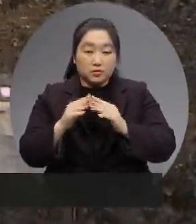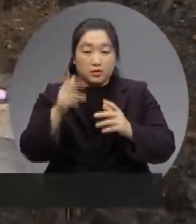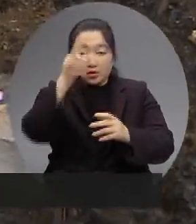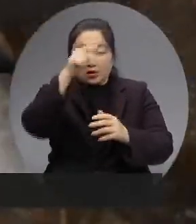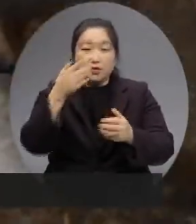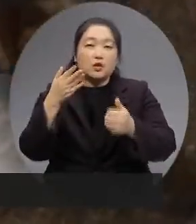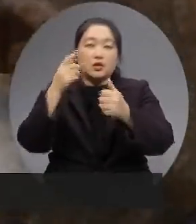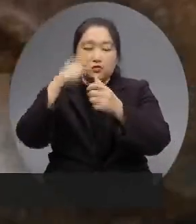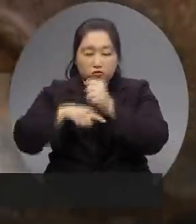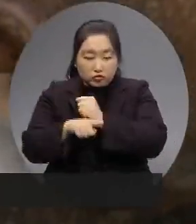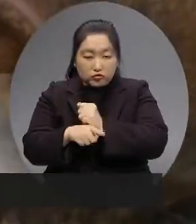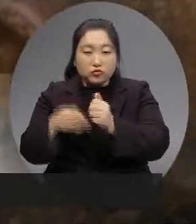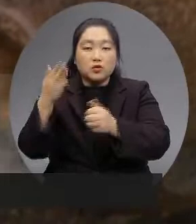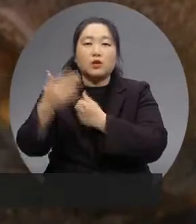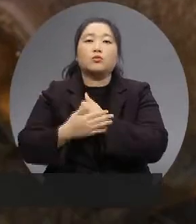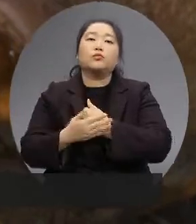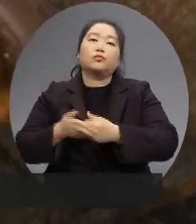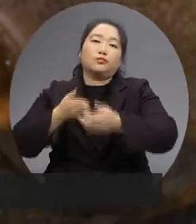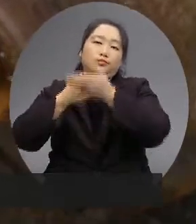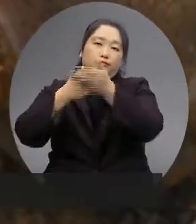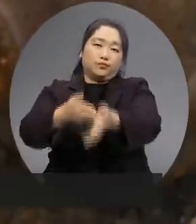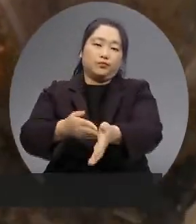경찰에 수사 협조를 요청하기로 했습니다.